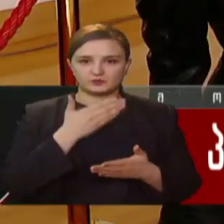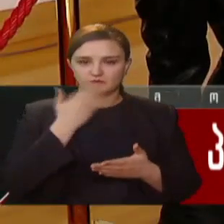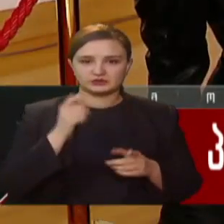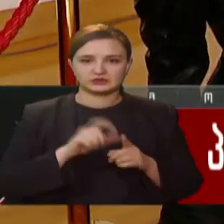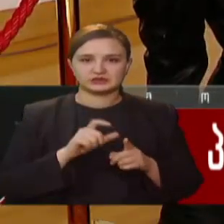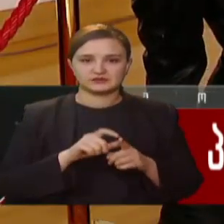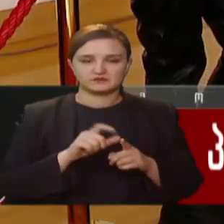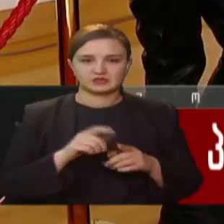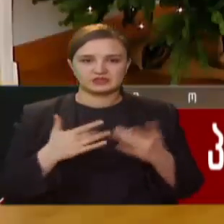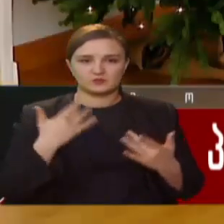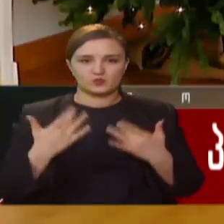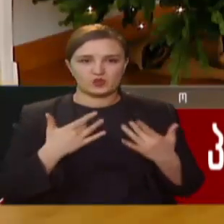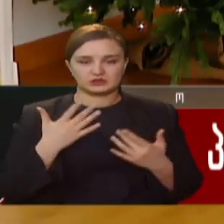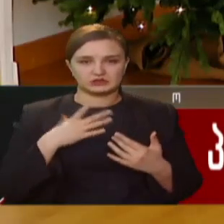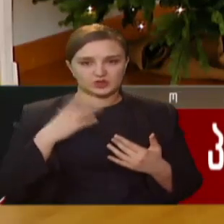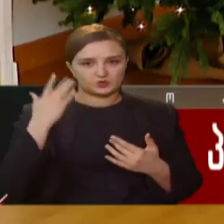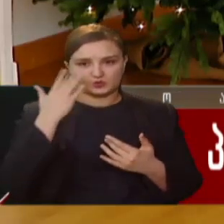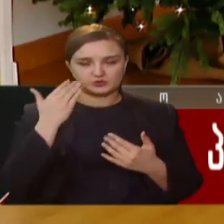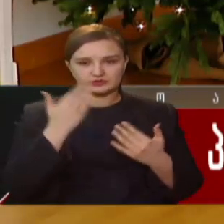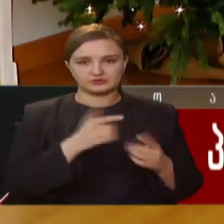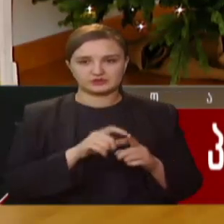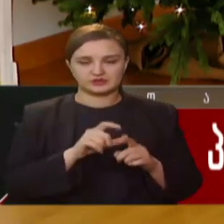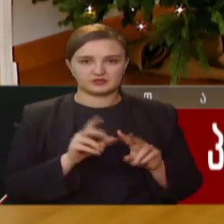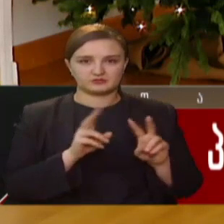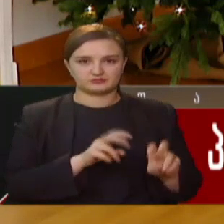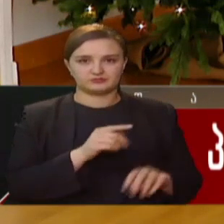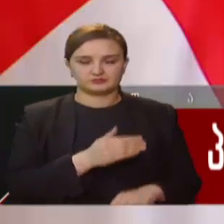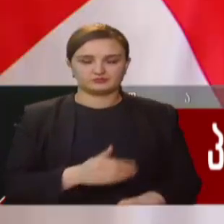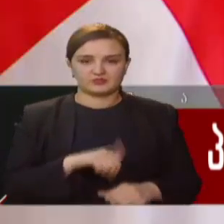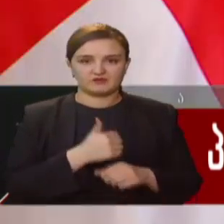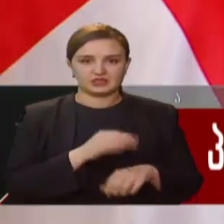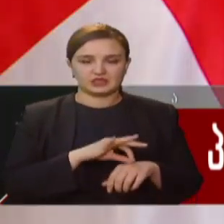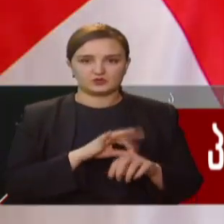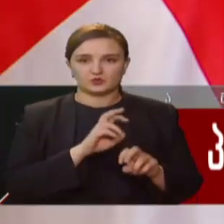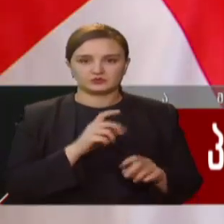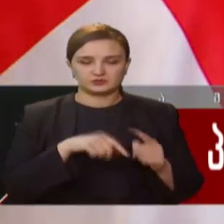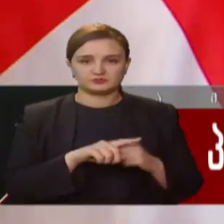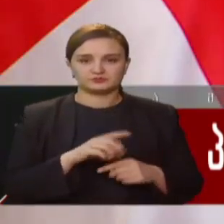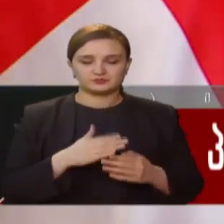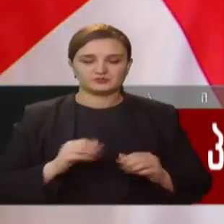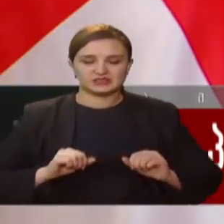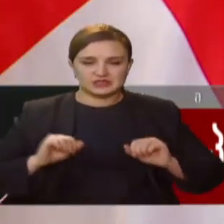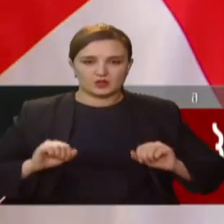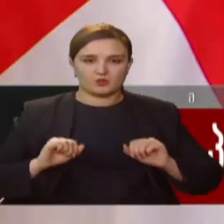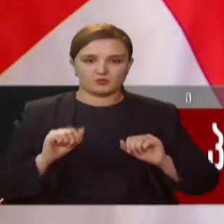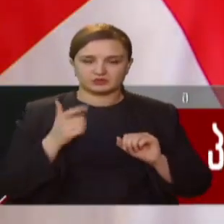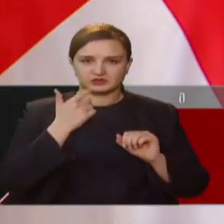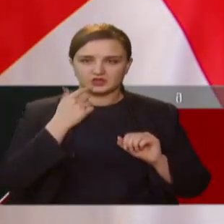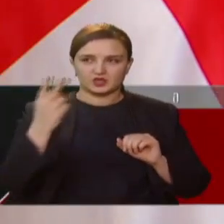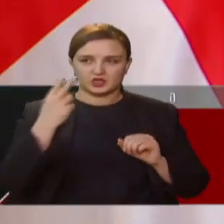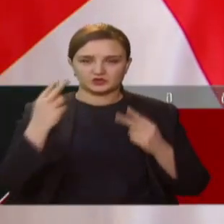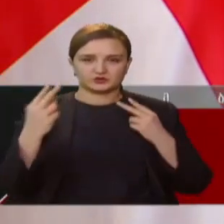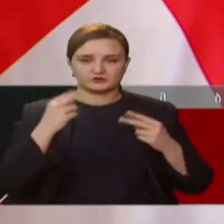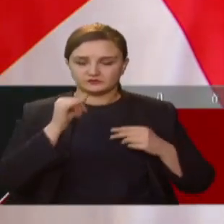სიტყვა სიმულაცია ქართული ოცნების მიერ სააკაშვილისთვის გამოტანილი მთავარი ანამნეზია. შეინიშნება მცდელობა, რომ